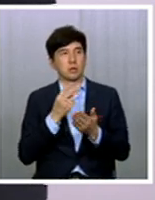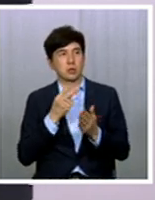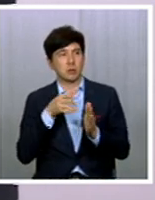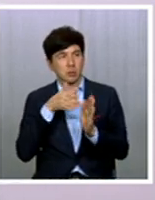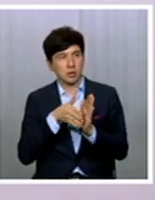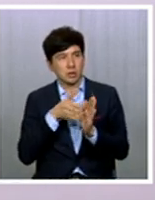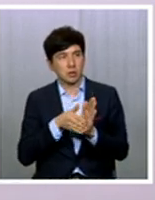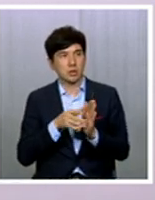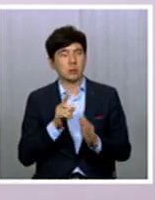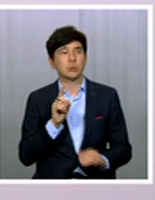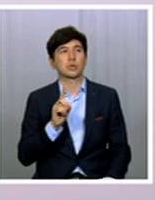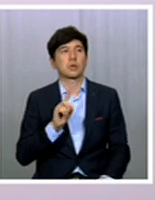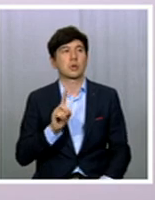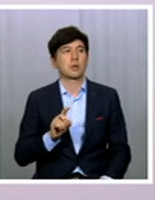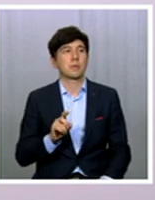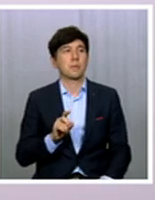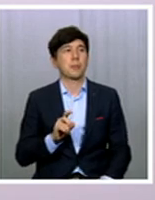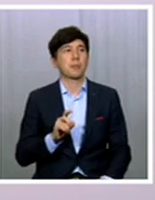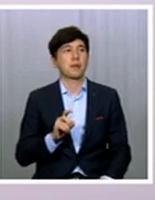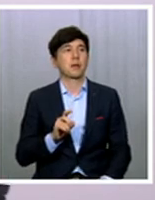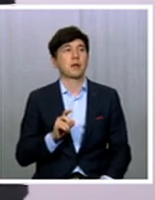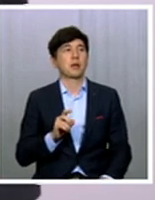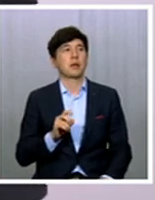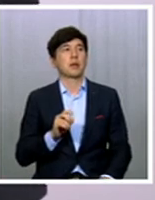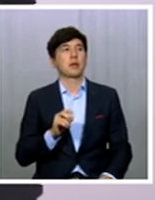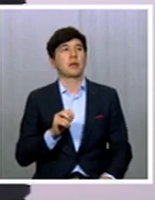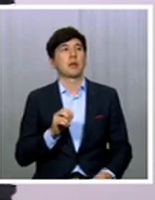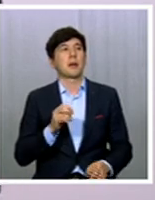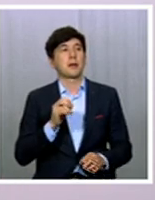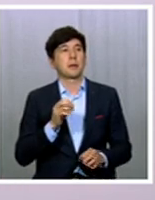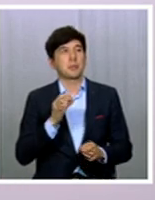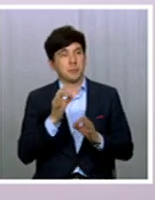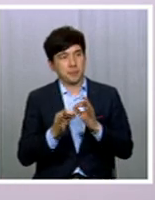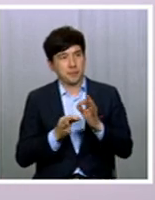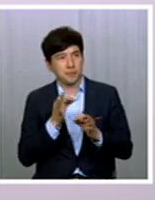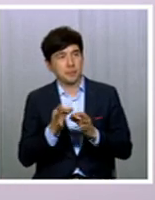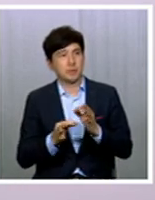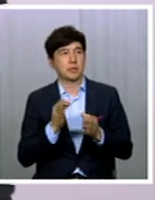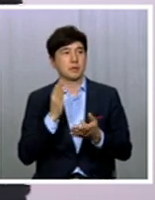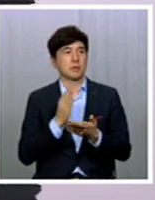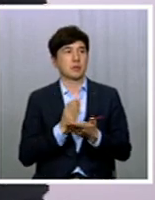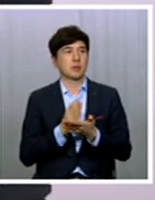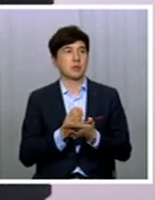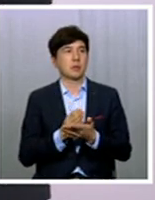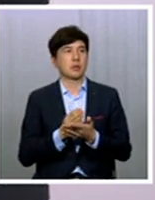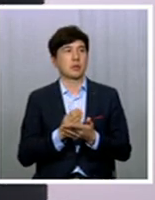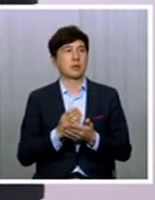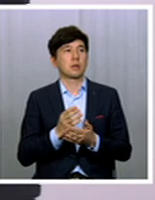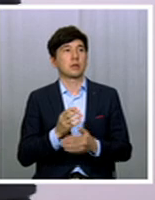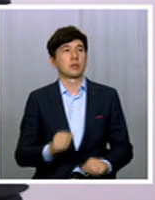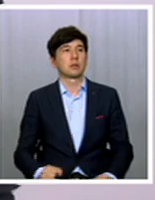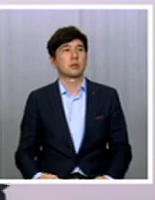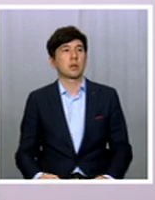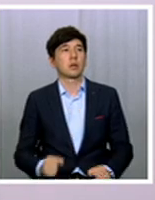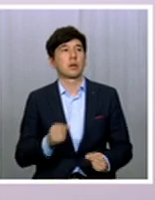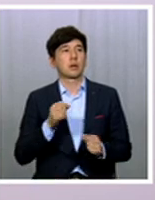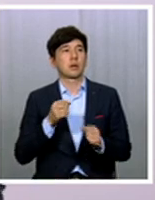жерде негізгі сауда ұйымдары, сонымен қатар бұл жерде нақты біріншіден